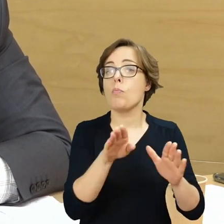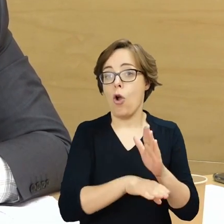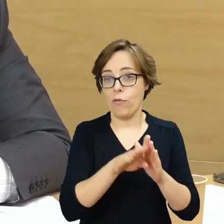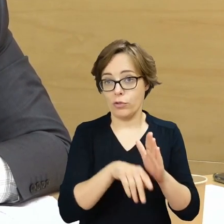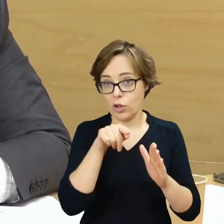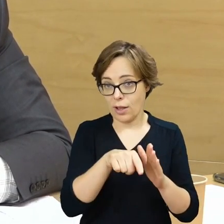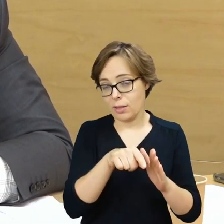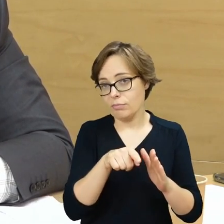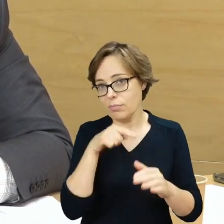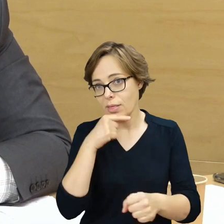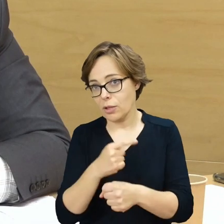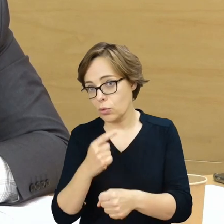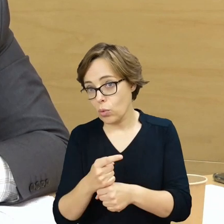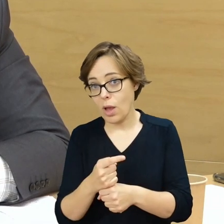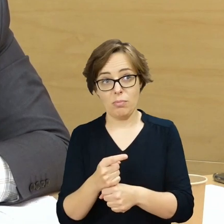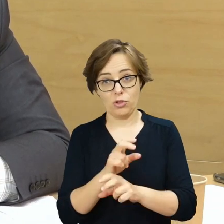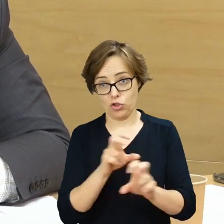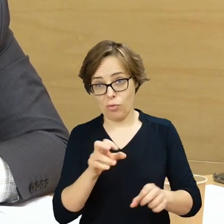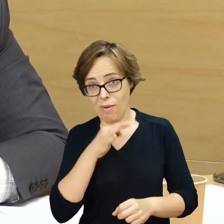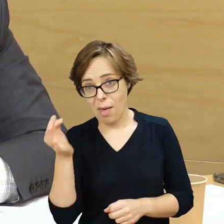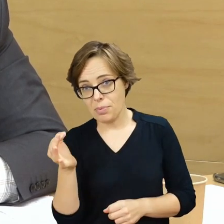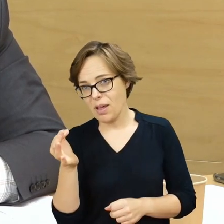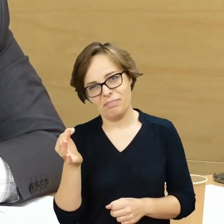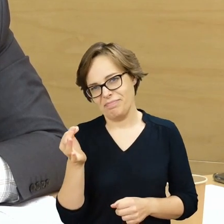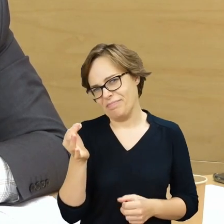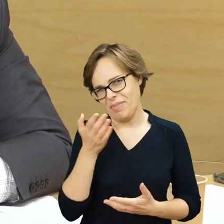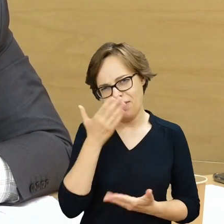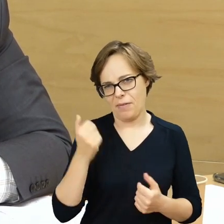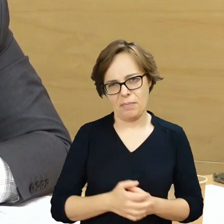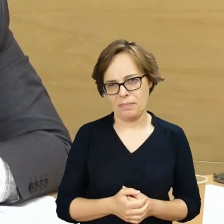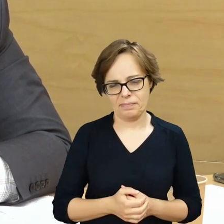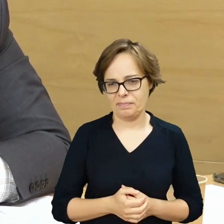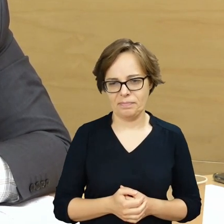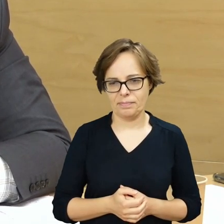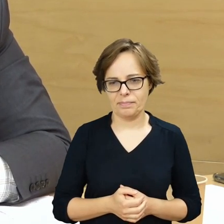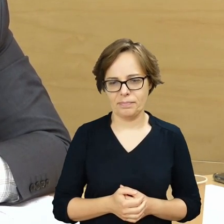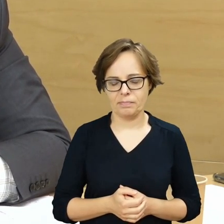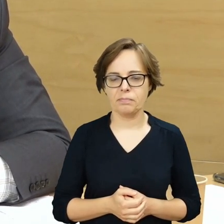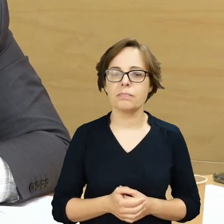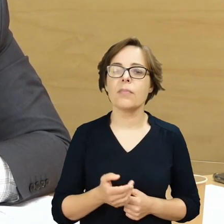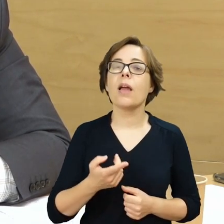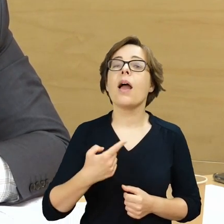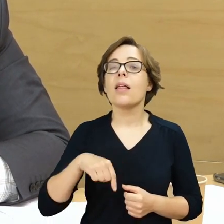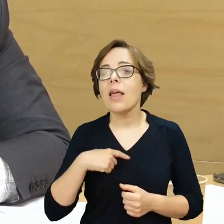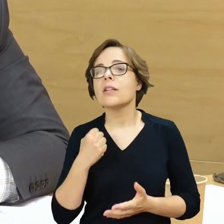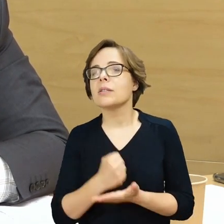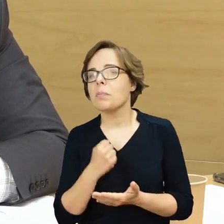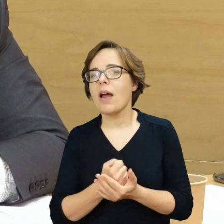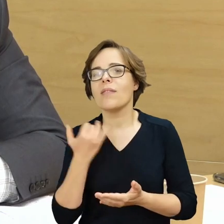mam przekonania, że byłoby lepiej. Nasze sprawy związane są z organami warszawskimi, pewnie trafiłyby